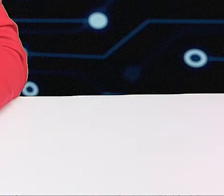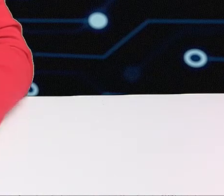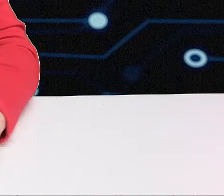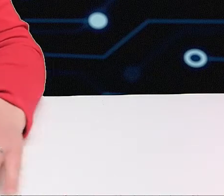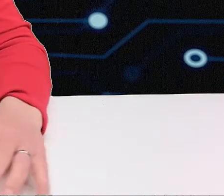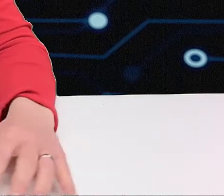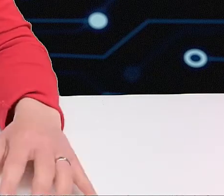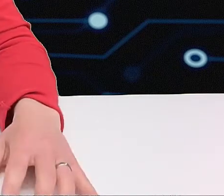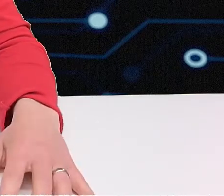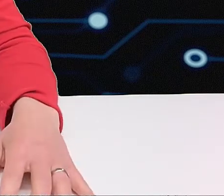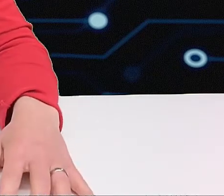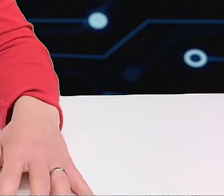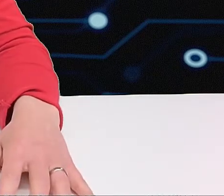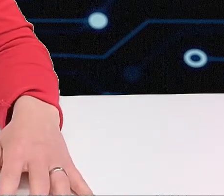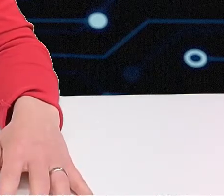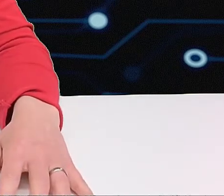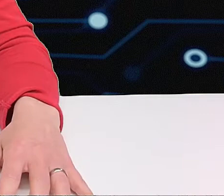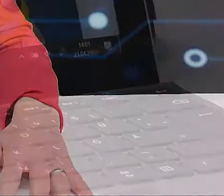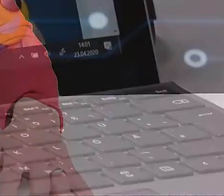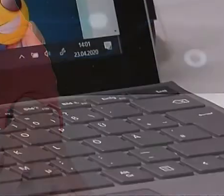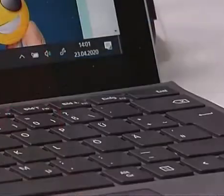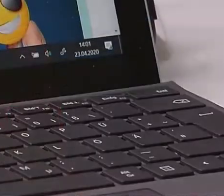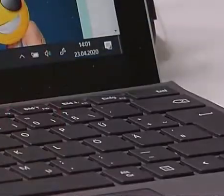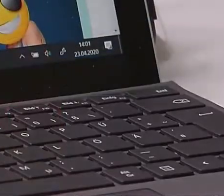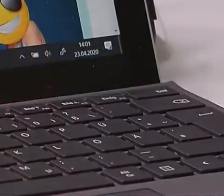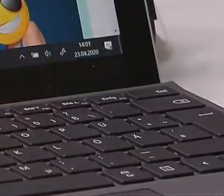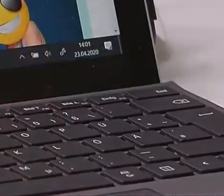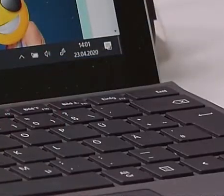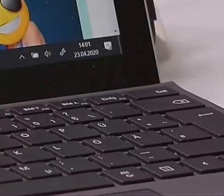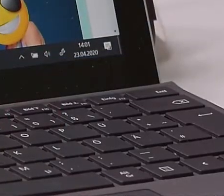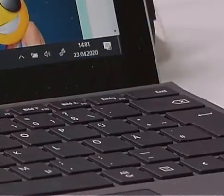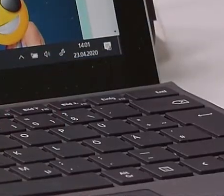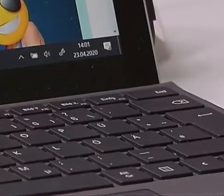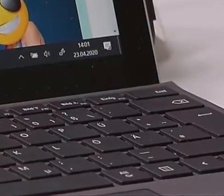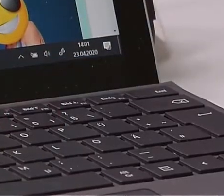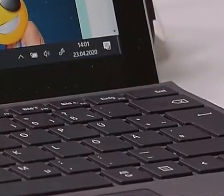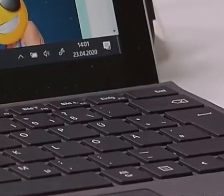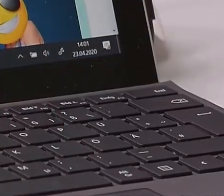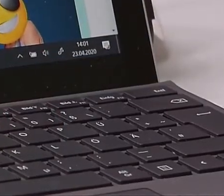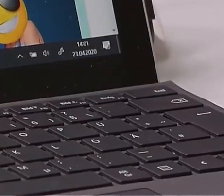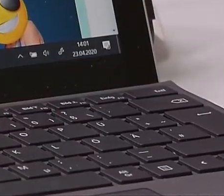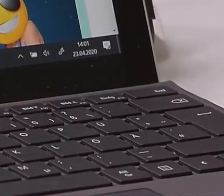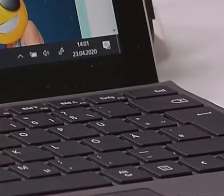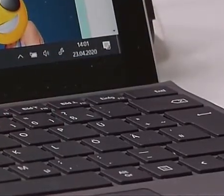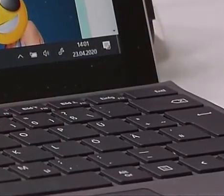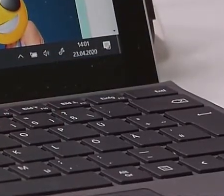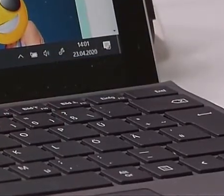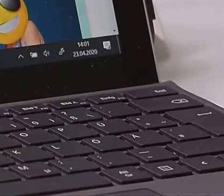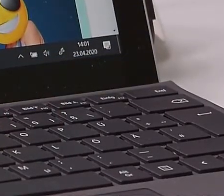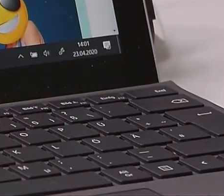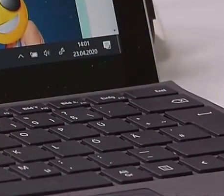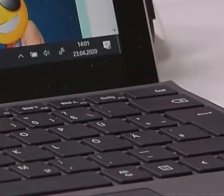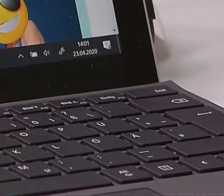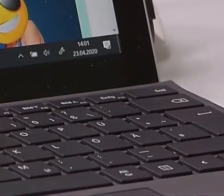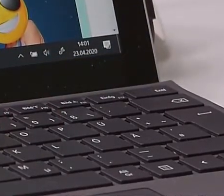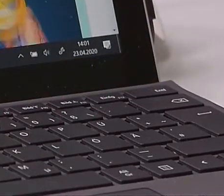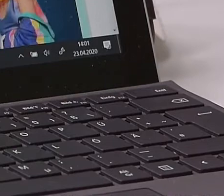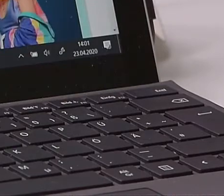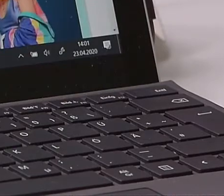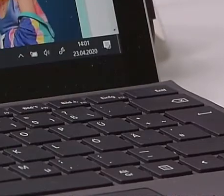kommunizieren. Das wird zentral zusammengestellt unter dem Hashtag und auf der Website wirbleibenschlau.de.